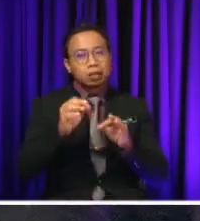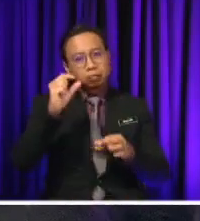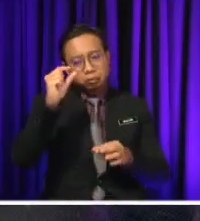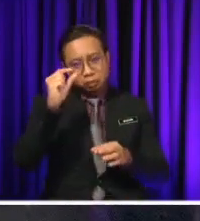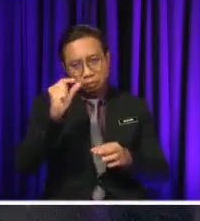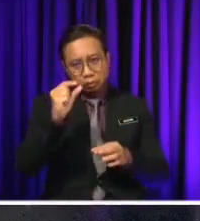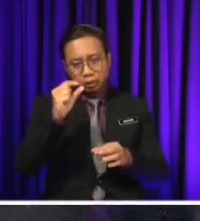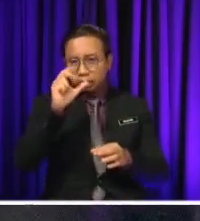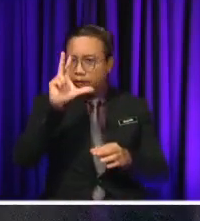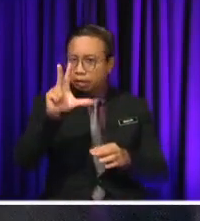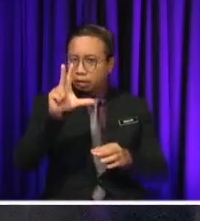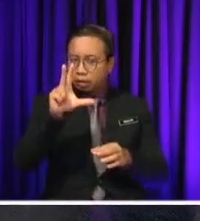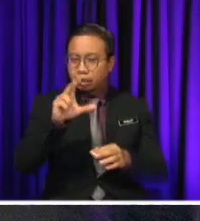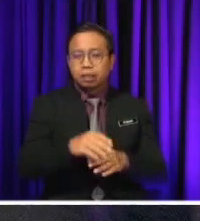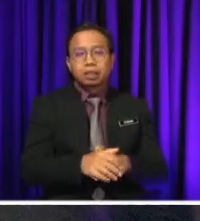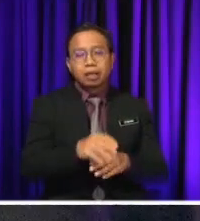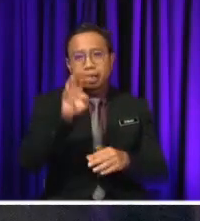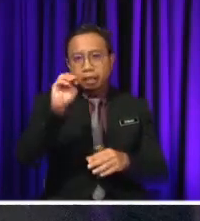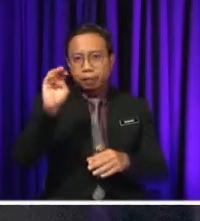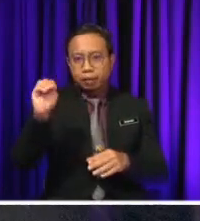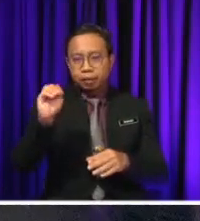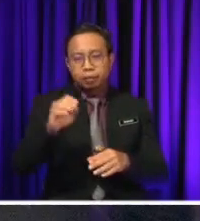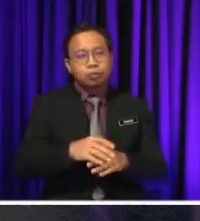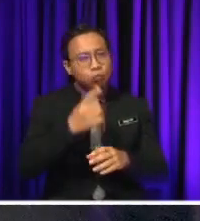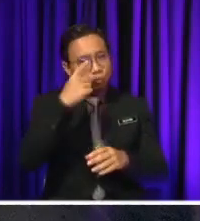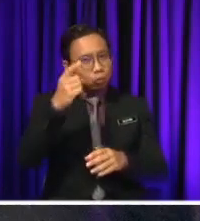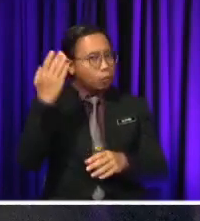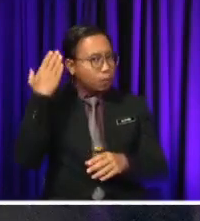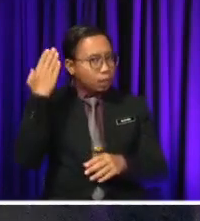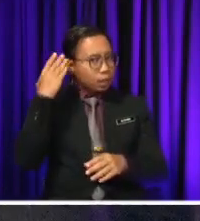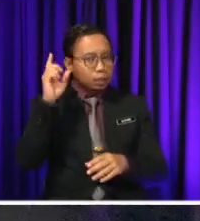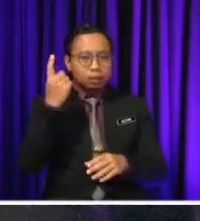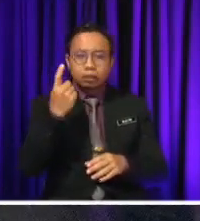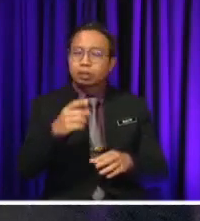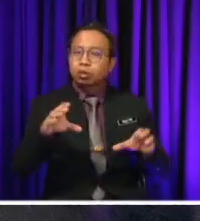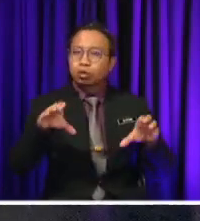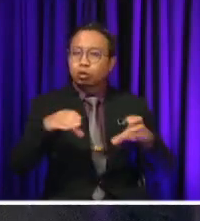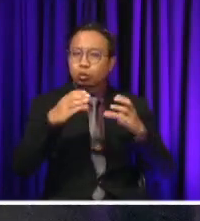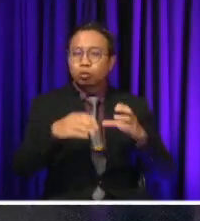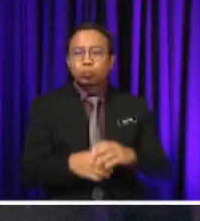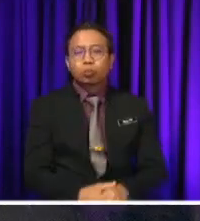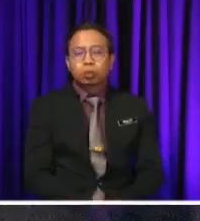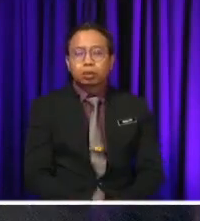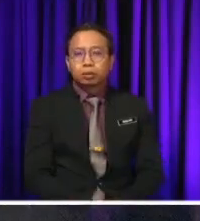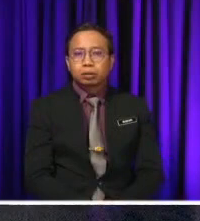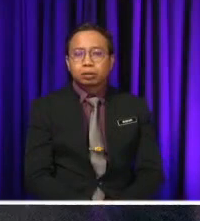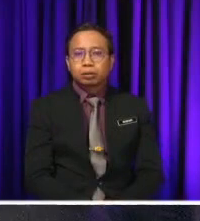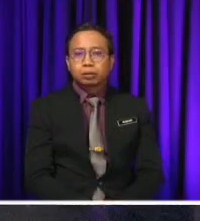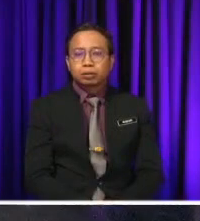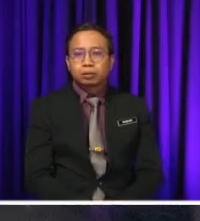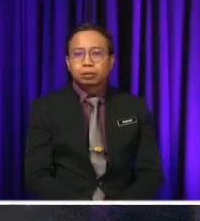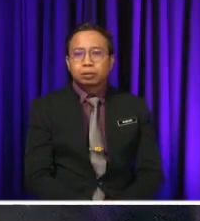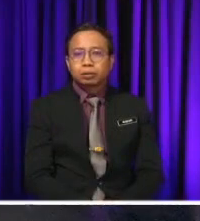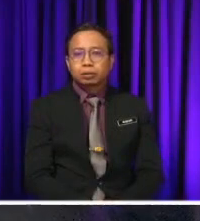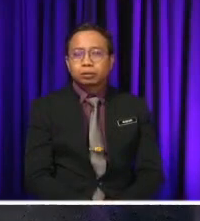mm ada sesuai untuk belakang-belakang sesuai untuk kita buat apa macam